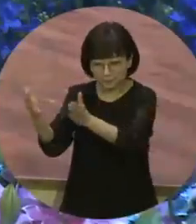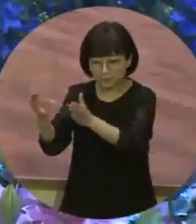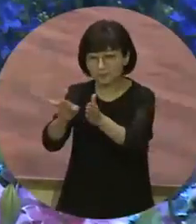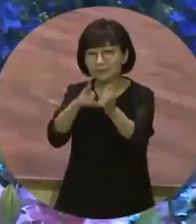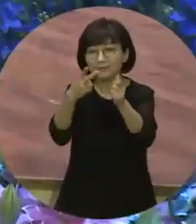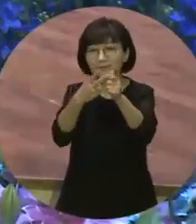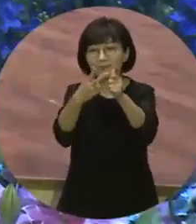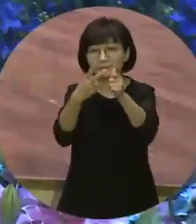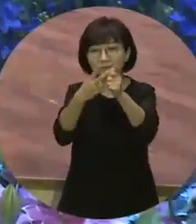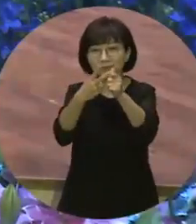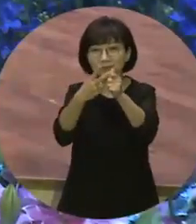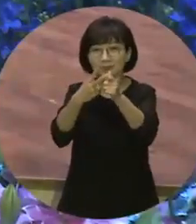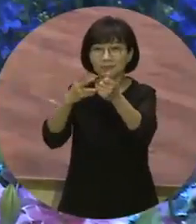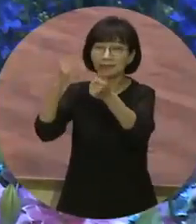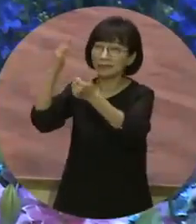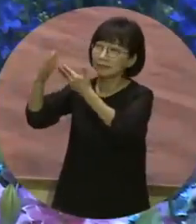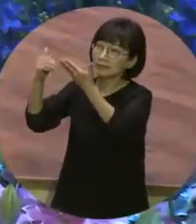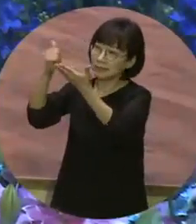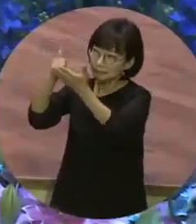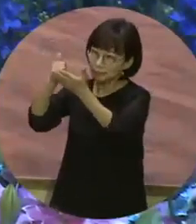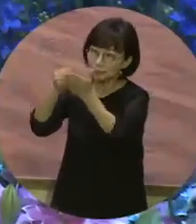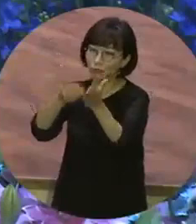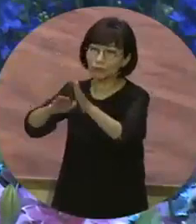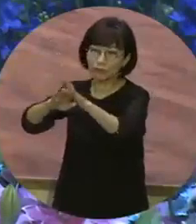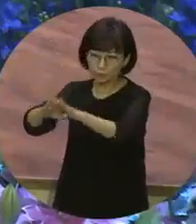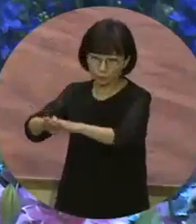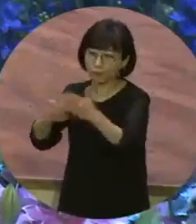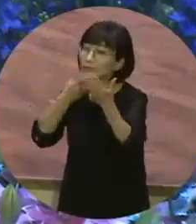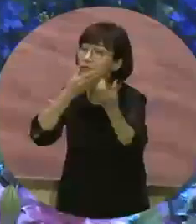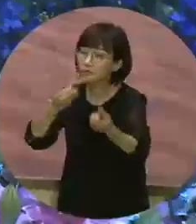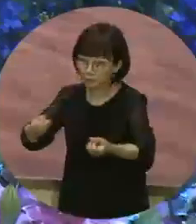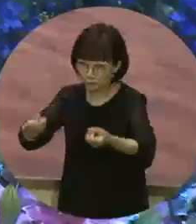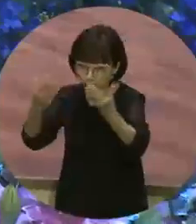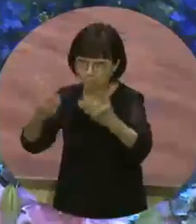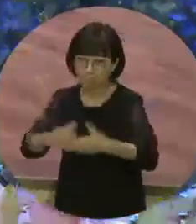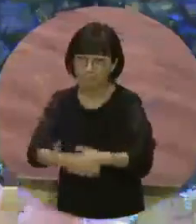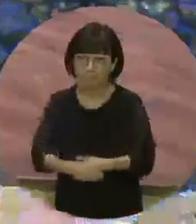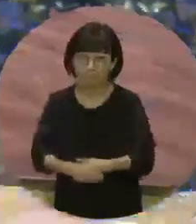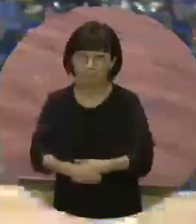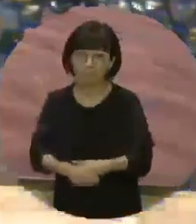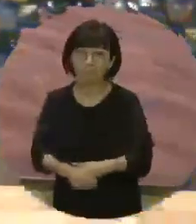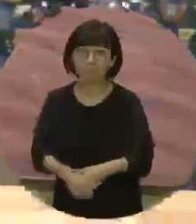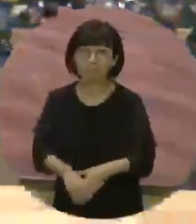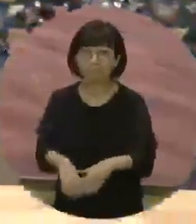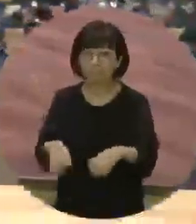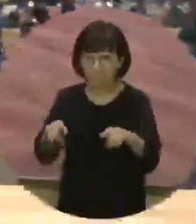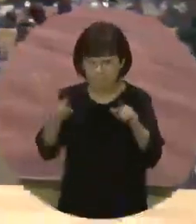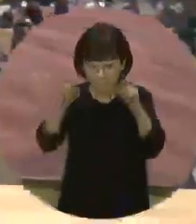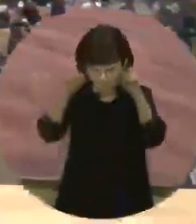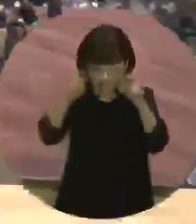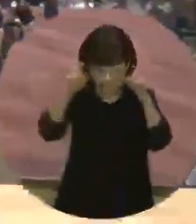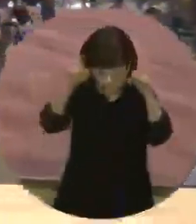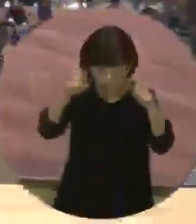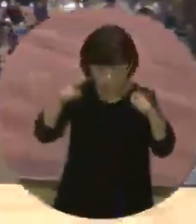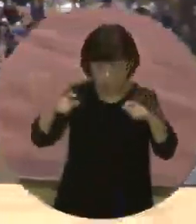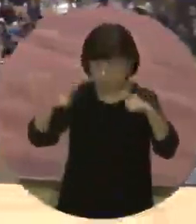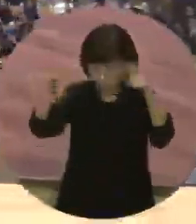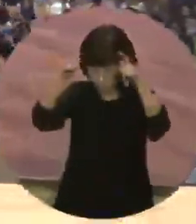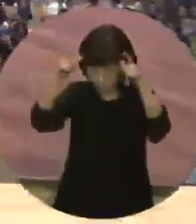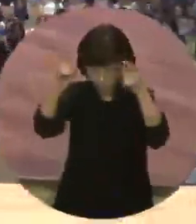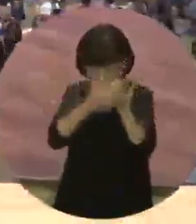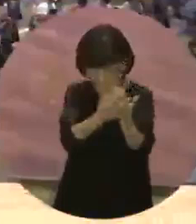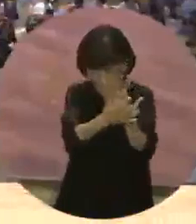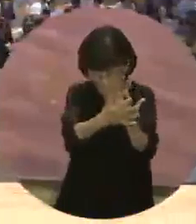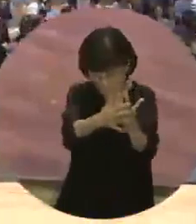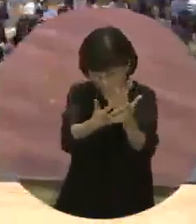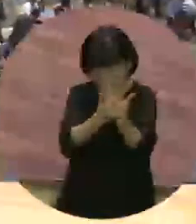하나님의 절대 축복입니다. 14절로 16절 봅니다. 양과 소가 때를 이루고